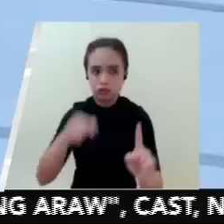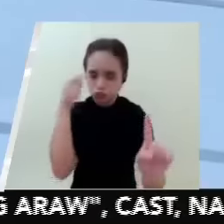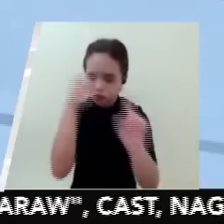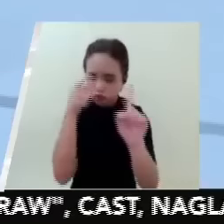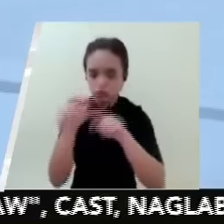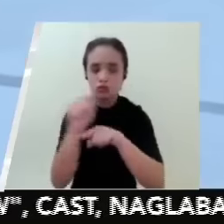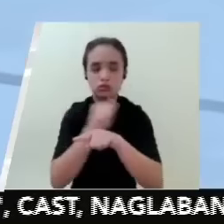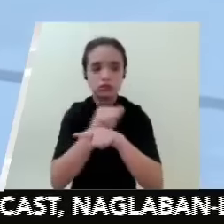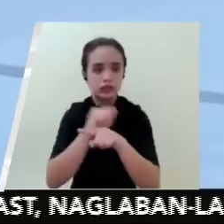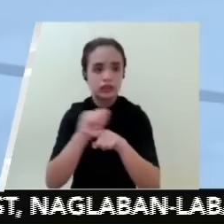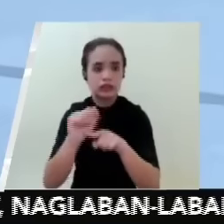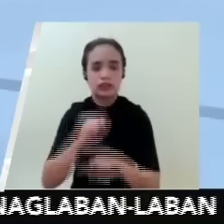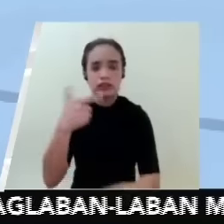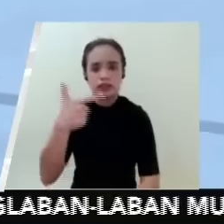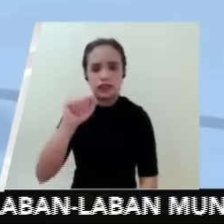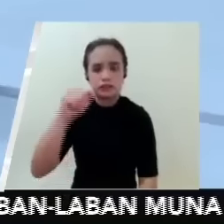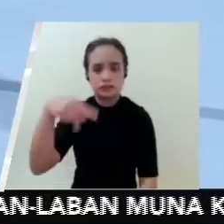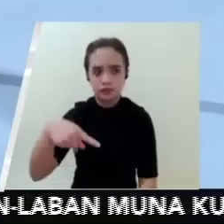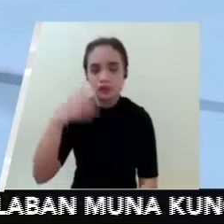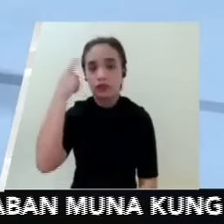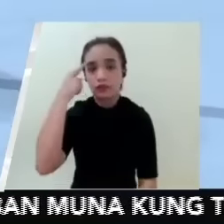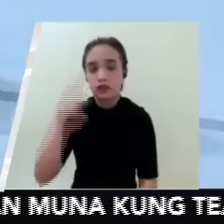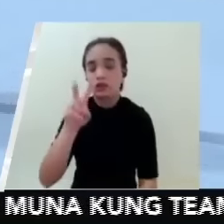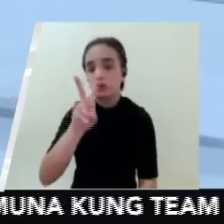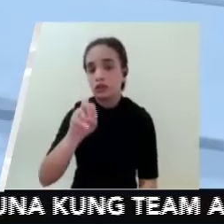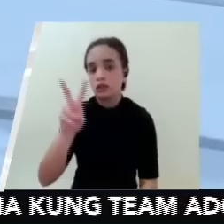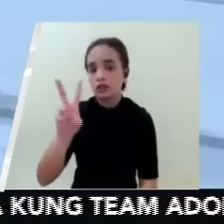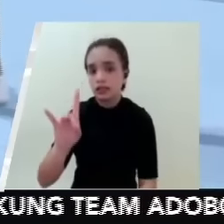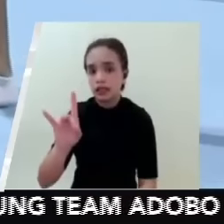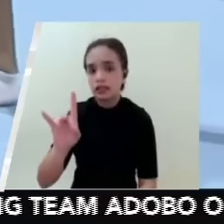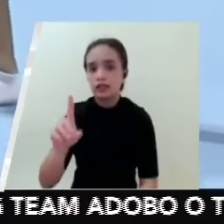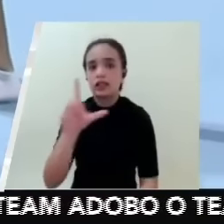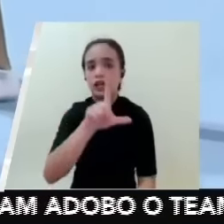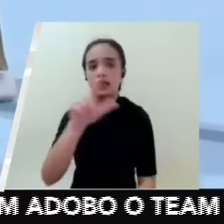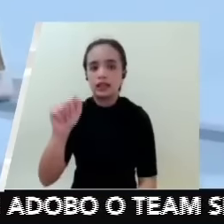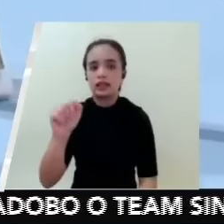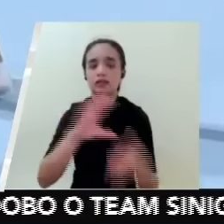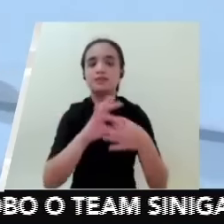of the Philippines para sa 2028 Los Angeles Olympics.